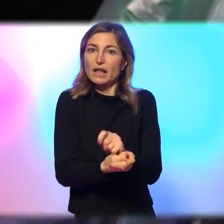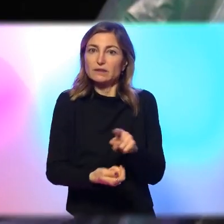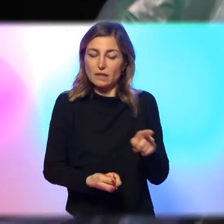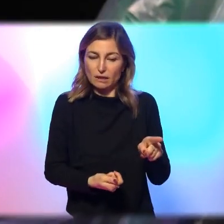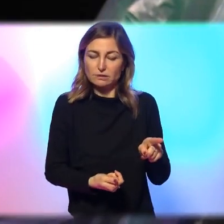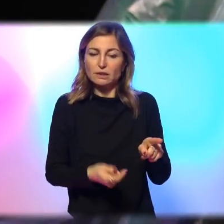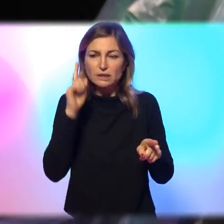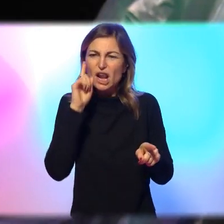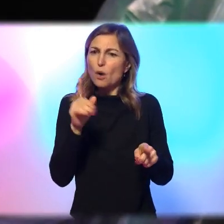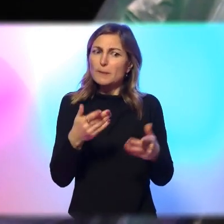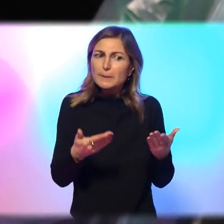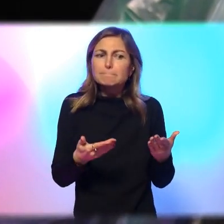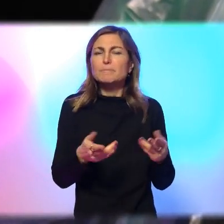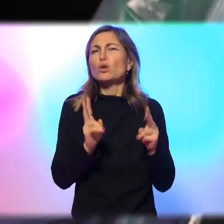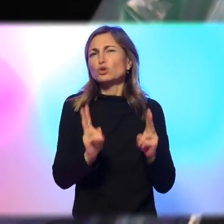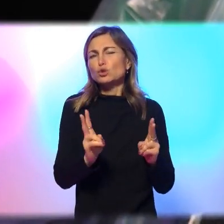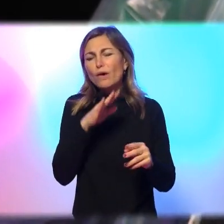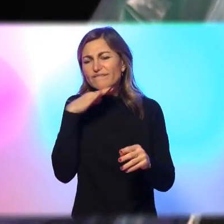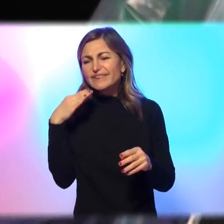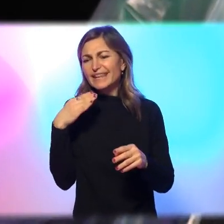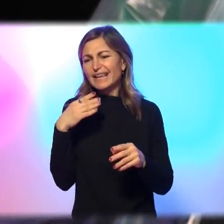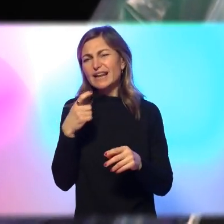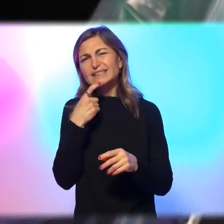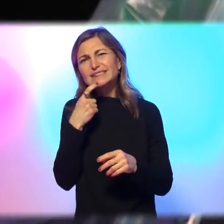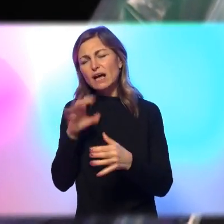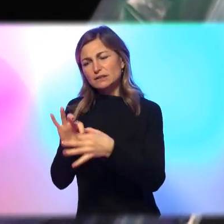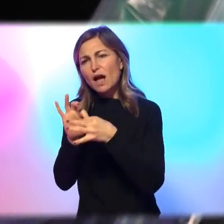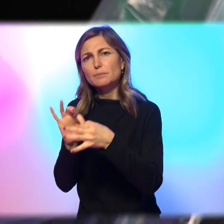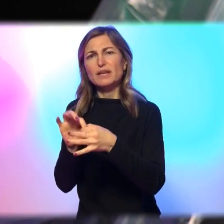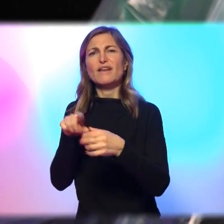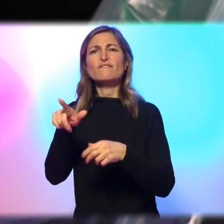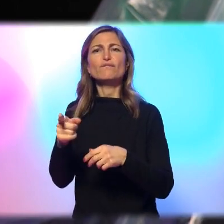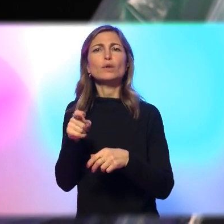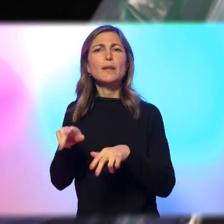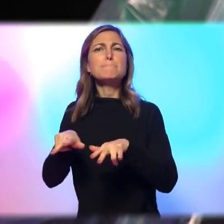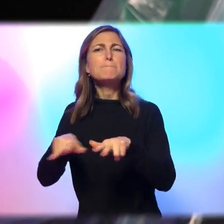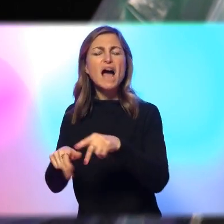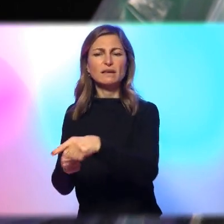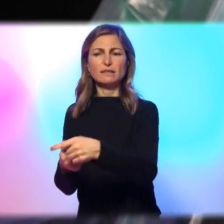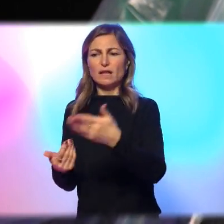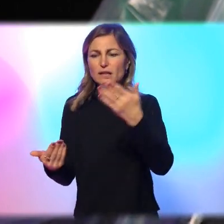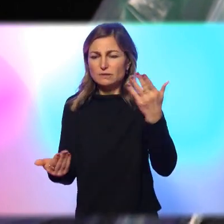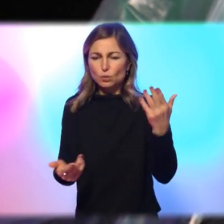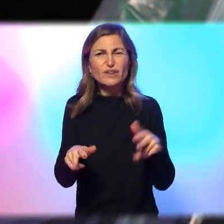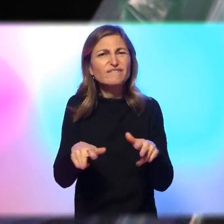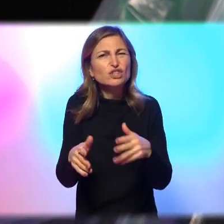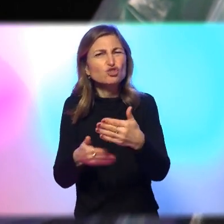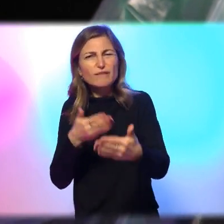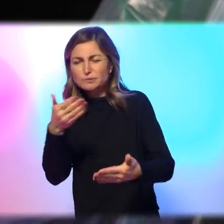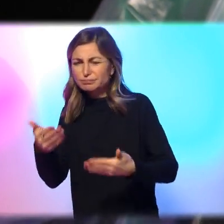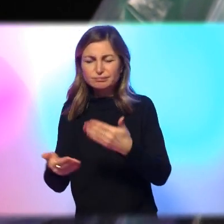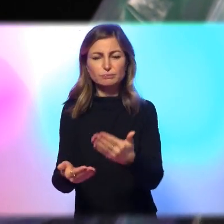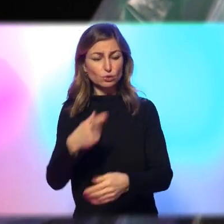verändern, gibt es also immer noch viel zu viele Dinge, die von der Industrie einfach so in den Markt gedrückt werden und die Leute damit konfrontiert werden